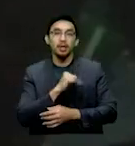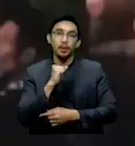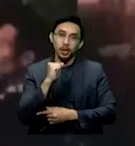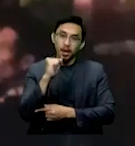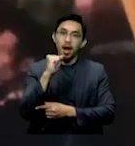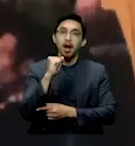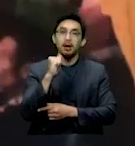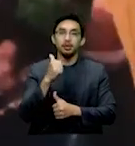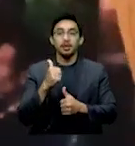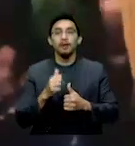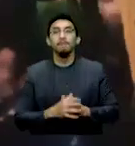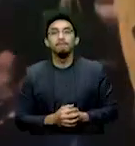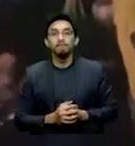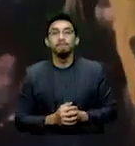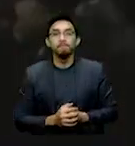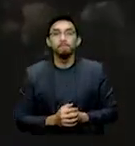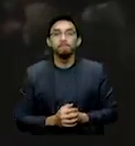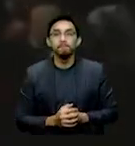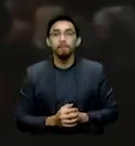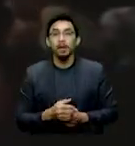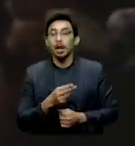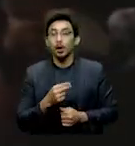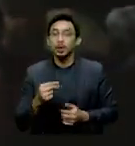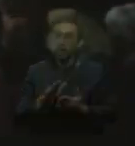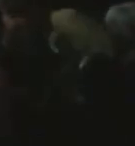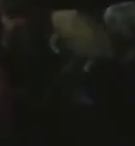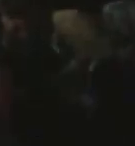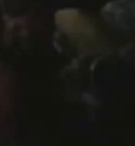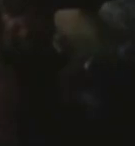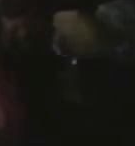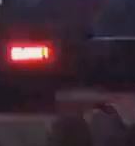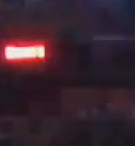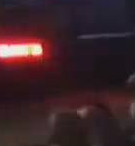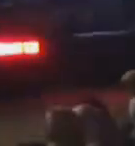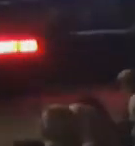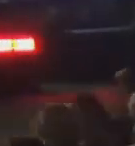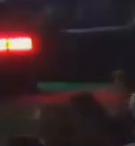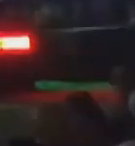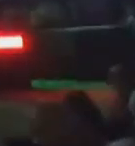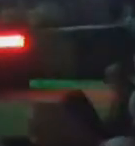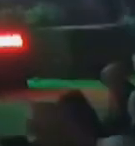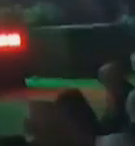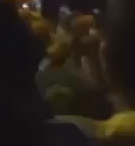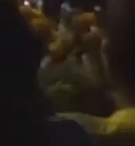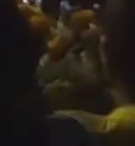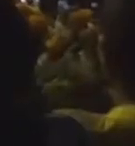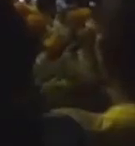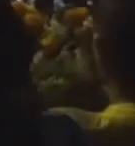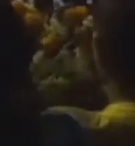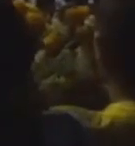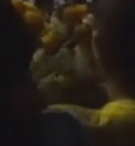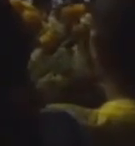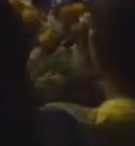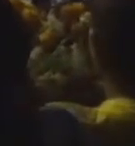atas tragedi kemanusiaan di Gaza, Indonesia telah mengirimkan bantuan logistik dan medis ke Palestina. Selain mengutuk kekejaman Israel, menurut